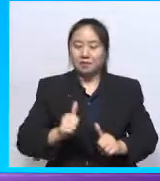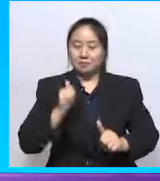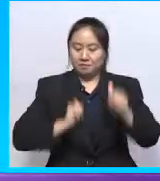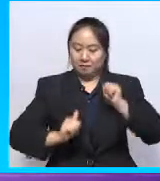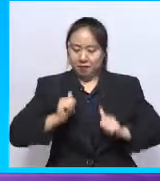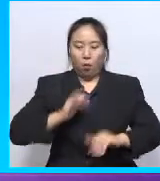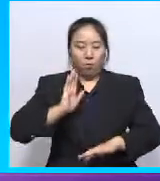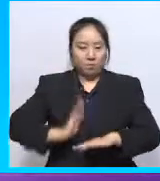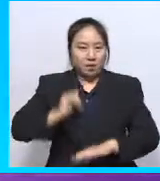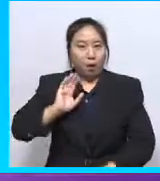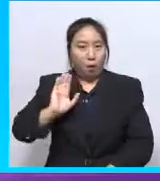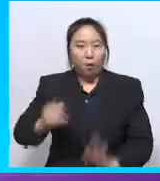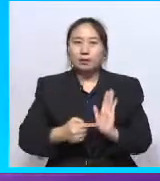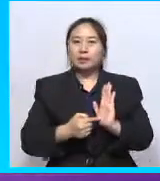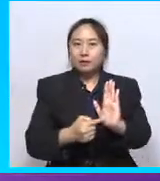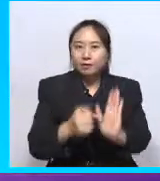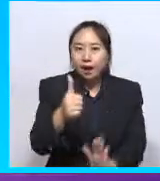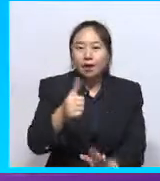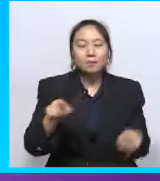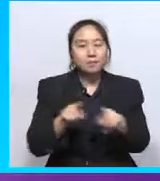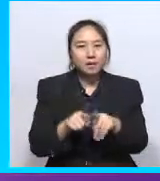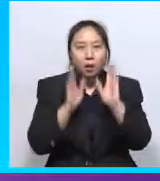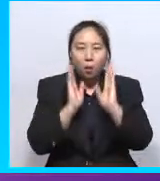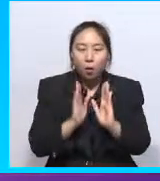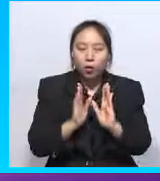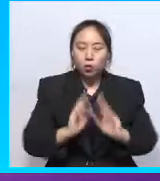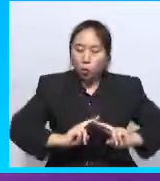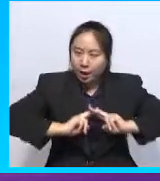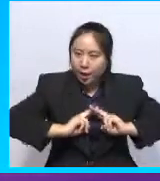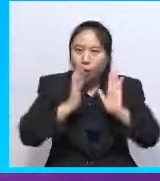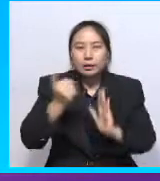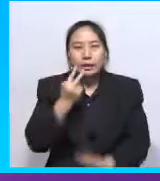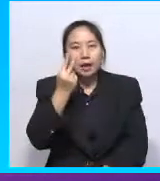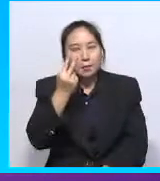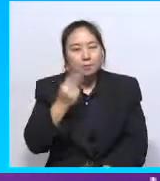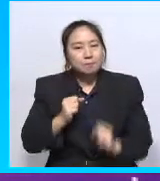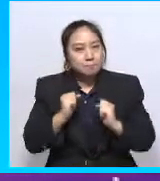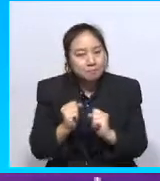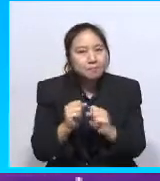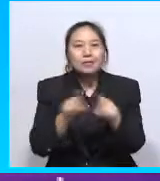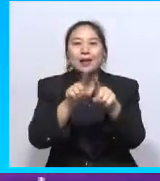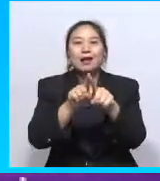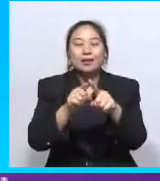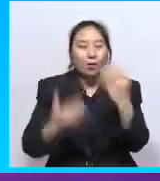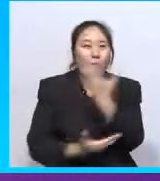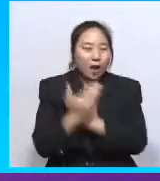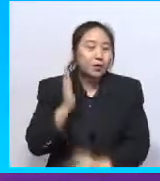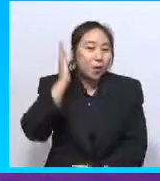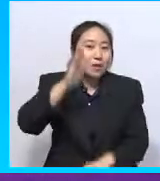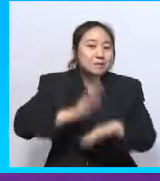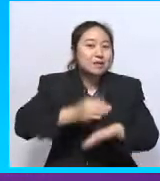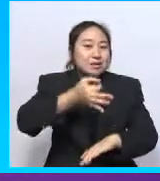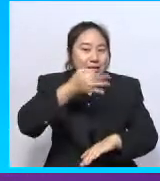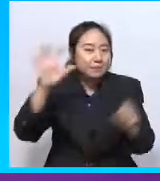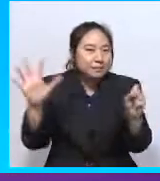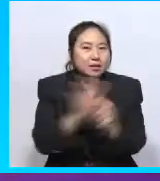งออกถึงความสามารถเป็นการสร้างแรงบันดาลใจให้กับตนเองและผู้อื่นนะคะแล้วก็สร้างโอกาสไปสู่ความเป็นมืออาชีพ